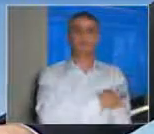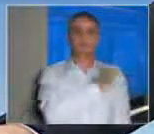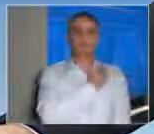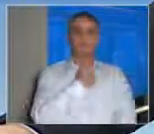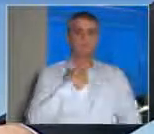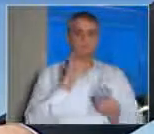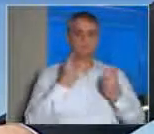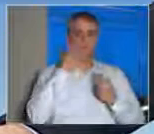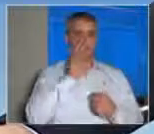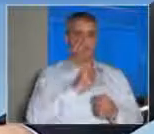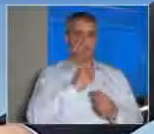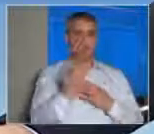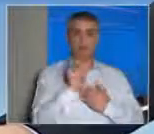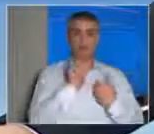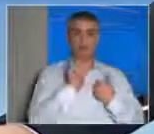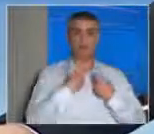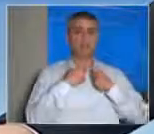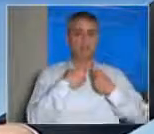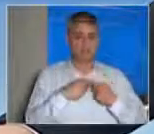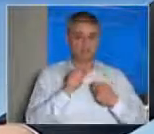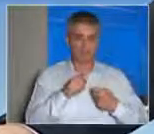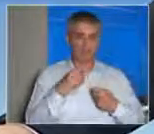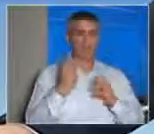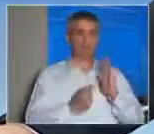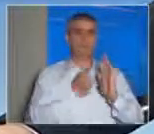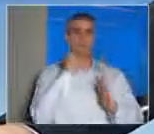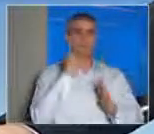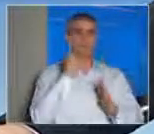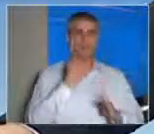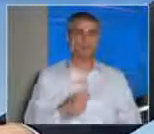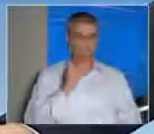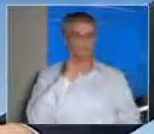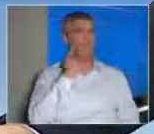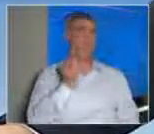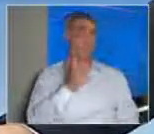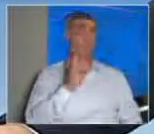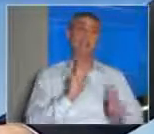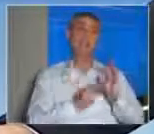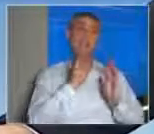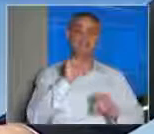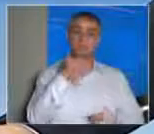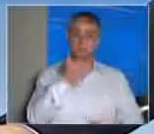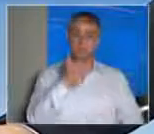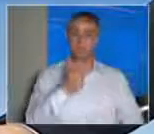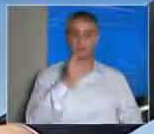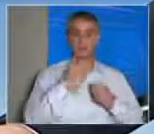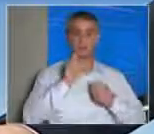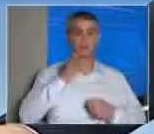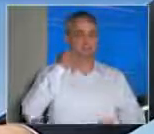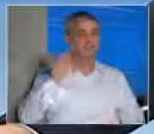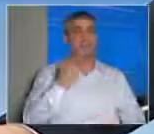היא שאני פתאום שם לב שאתה פונה אליי חבר הכנסת, נראה לי שזה פעם ראשונה. זה גם הפעם הראשונה. זה היה חבר הכנסת לעתיד,